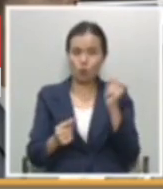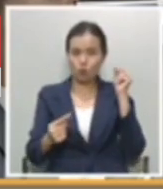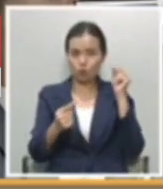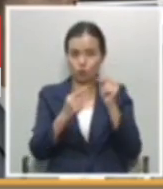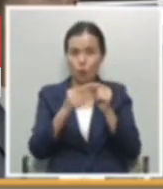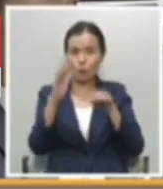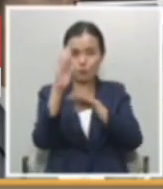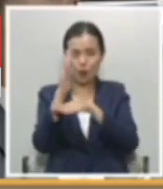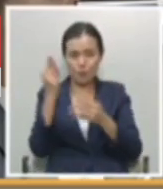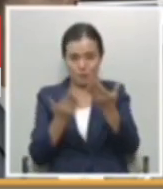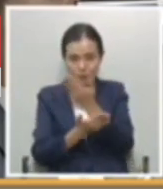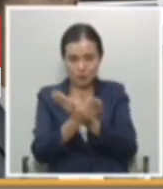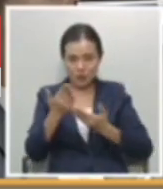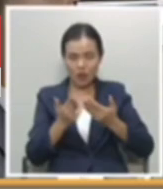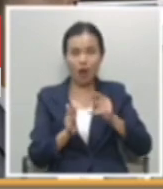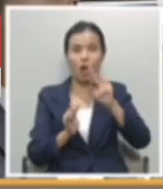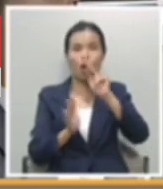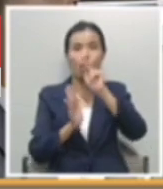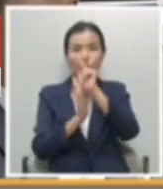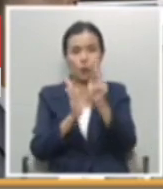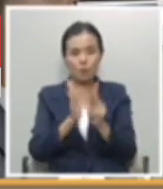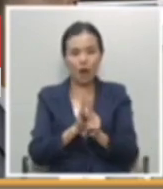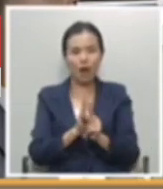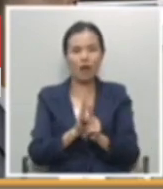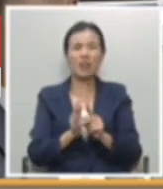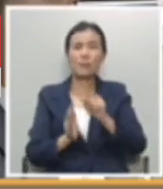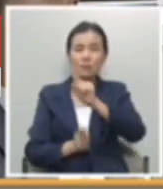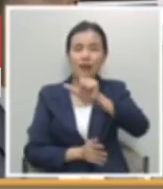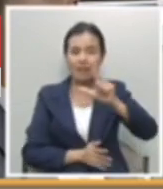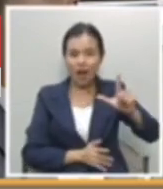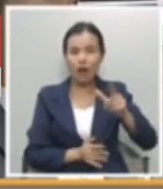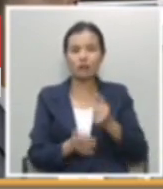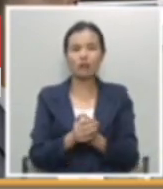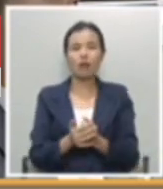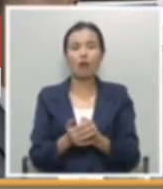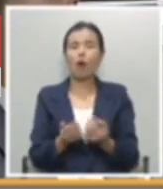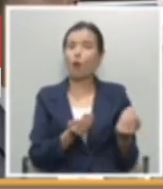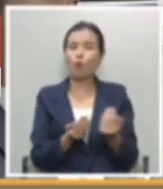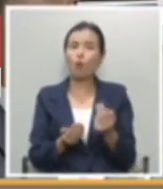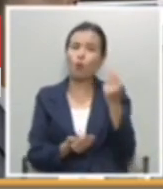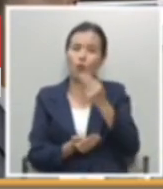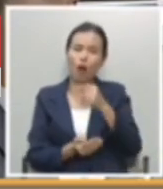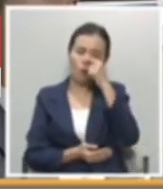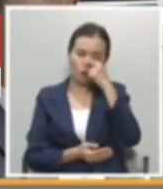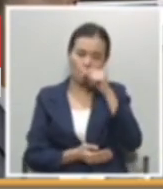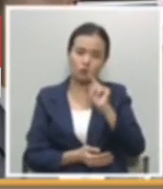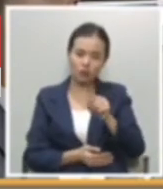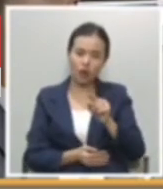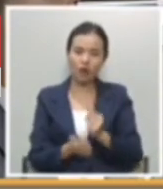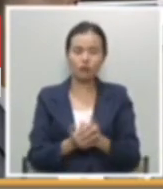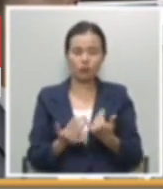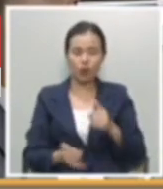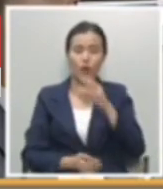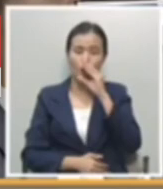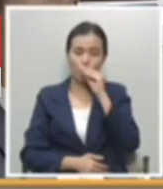การพิจารณาคดีความล้านกว่ารายลูกหลานคนไทยทั้งนั้นครับที่ผมพูดตร